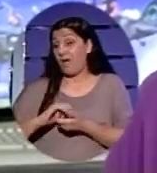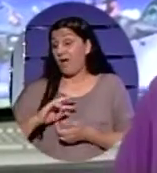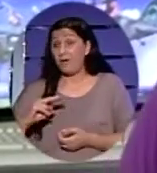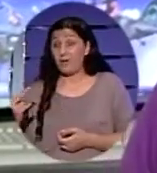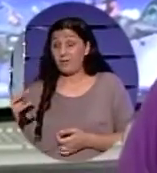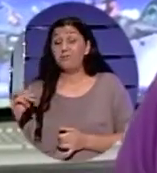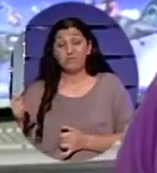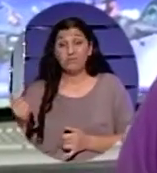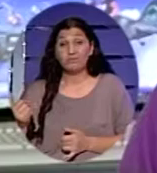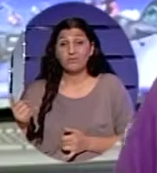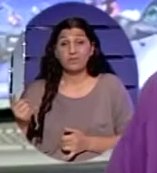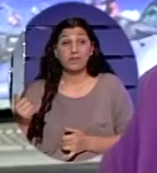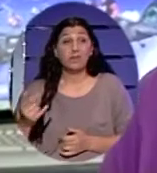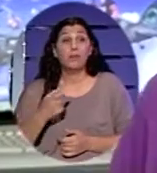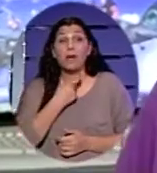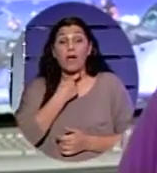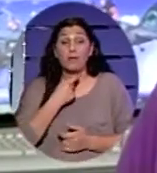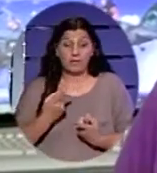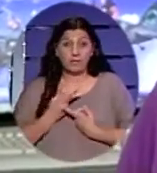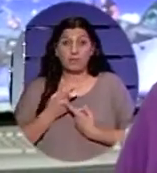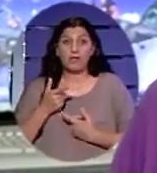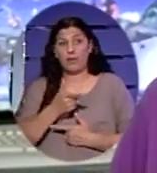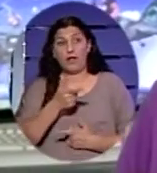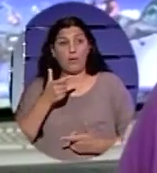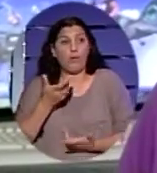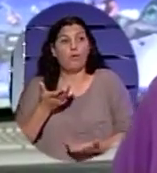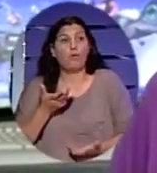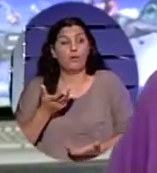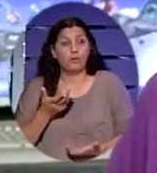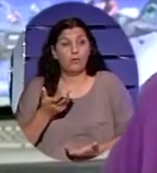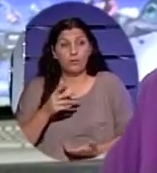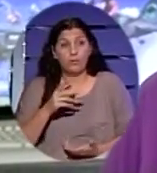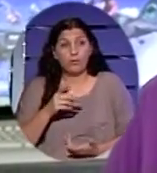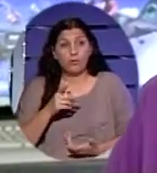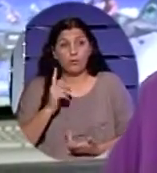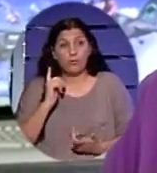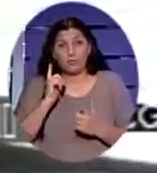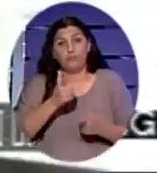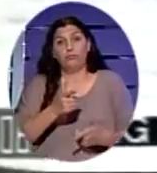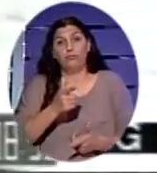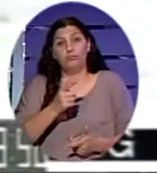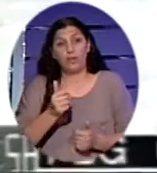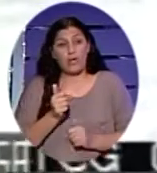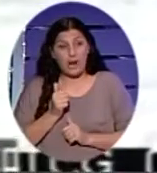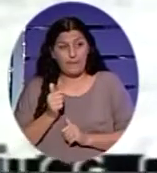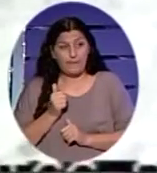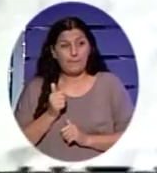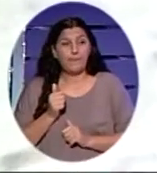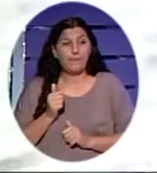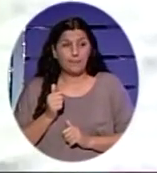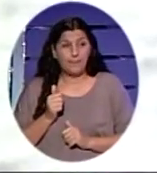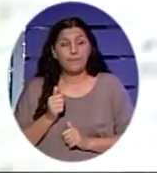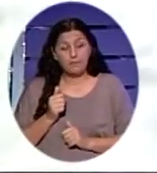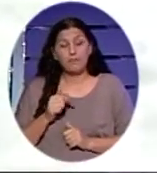לידך, ואם נאלצת להרוג אתה בעצמך חיילי אויב, אז זה אירועים קיצוניים,